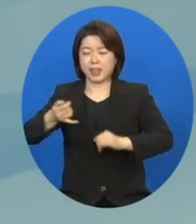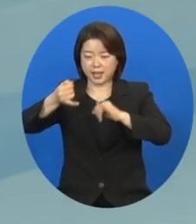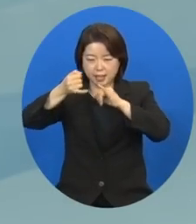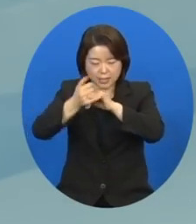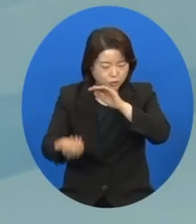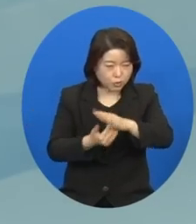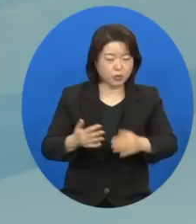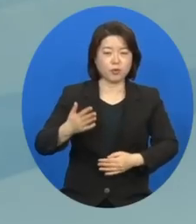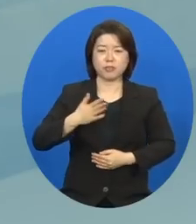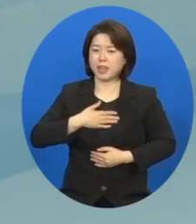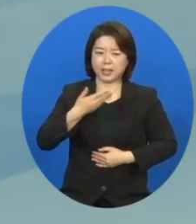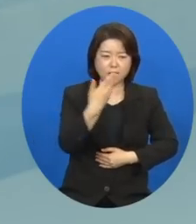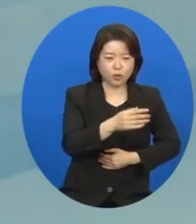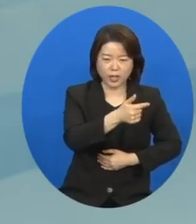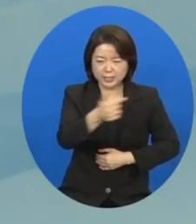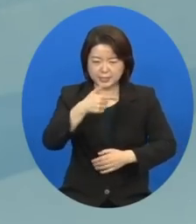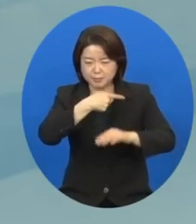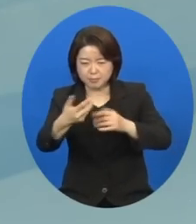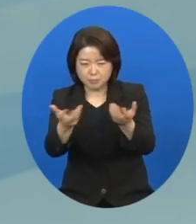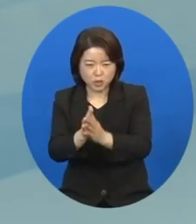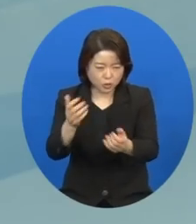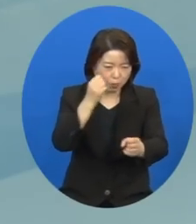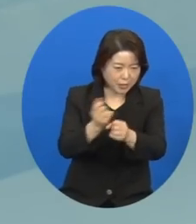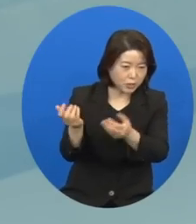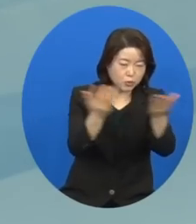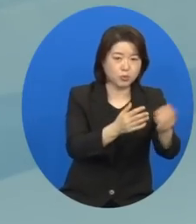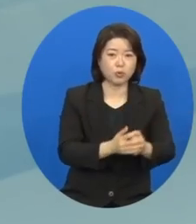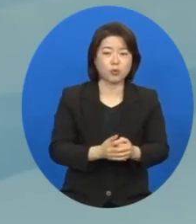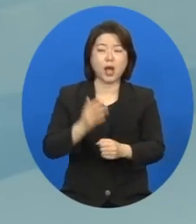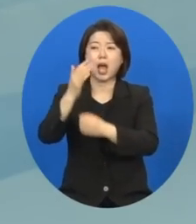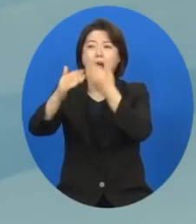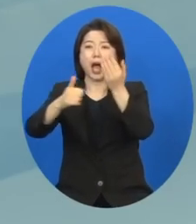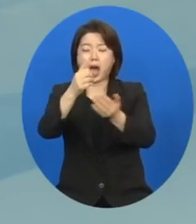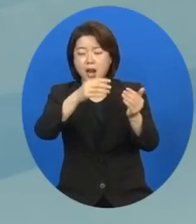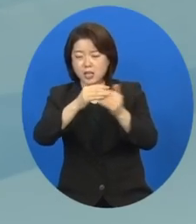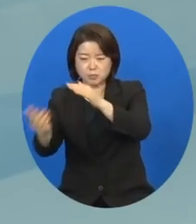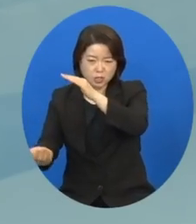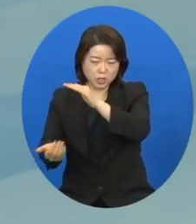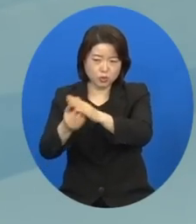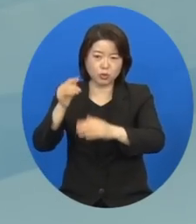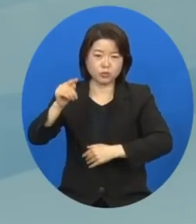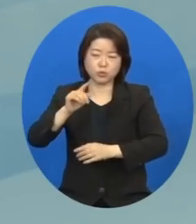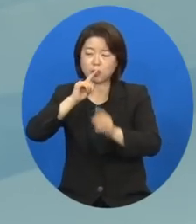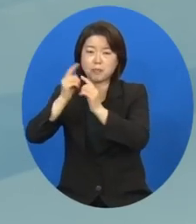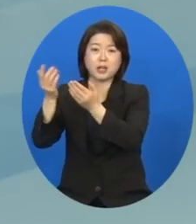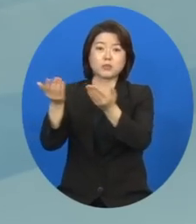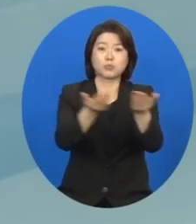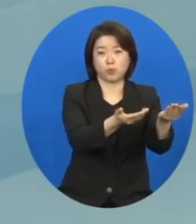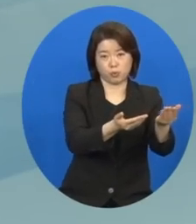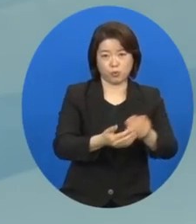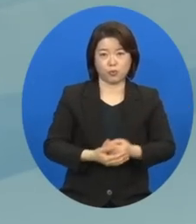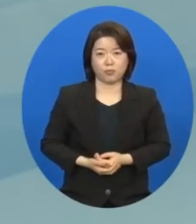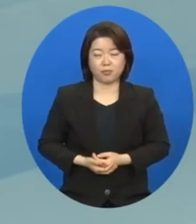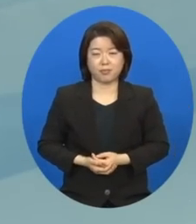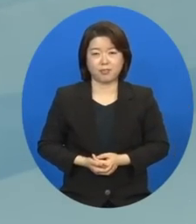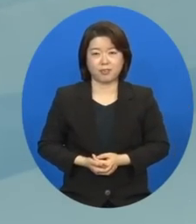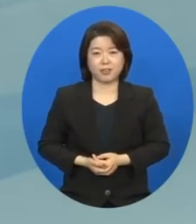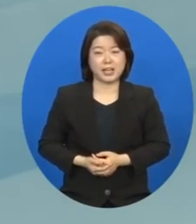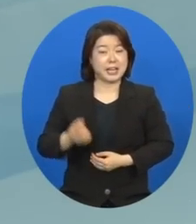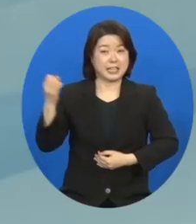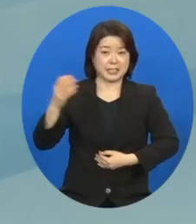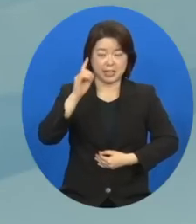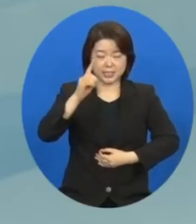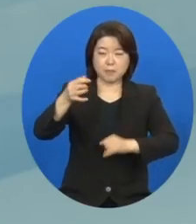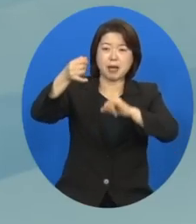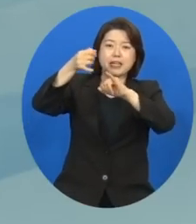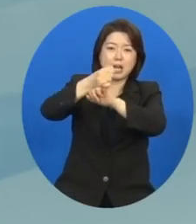것이다, 내가 너에게 큰 민족을 이루게 할 것이다, 계속 하나님이 이룰 것을 말씀을 하시는 거예요. 그러면서 다시 한번